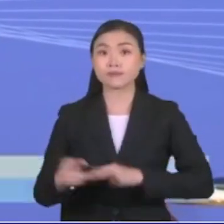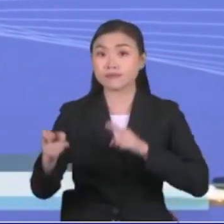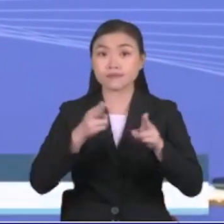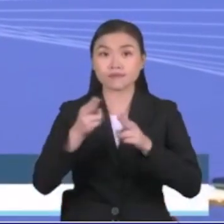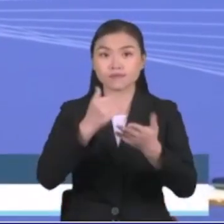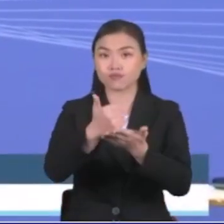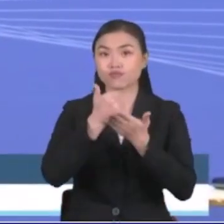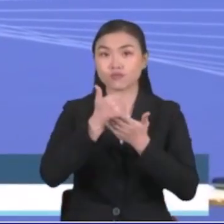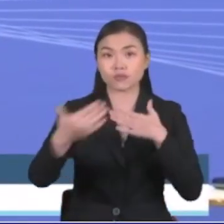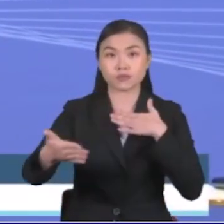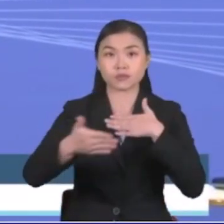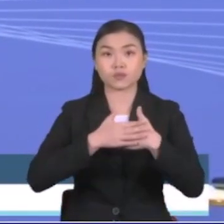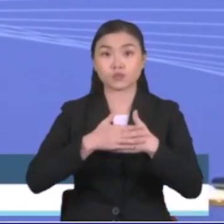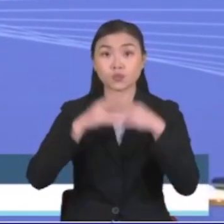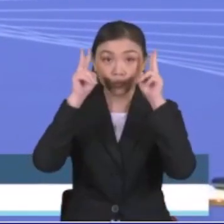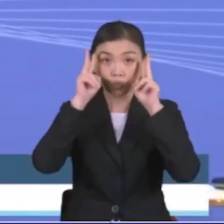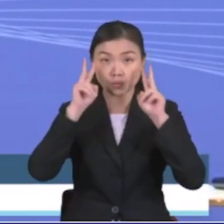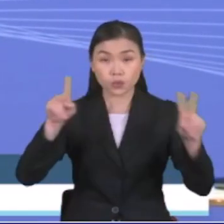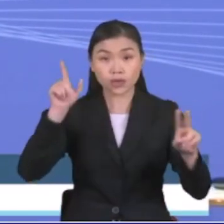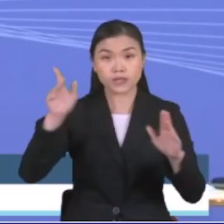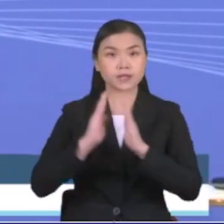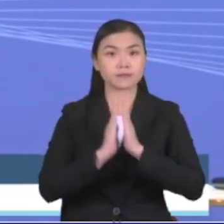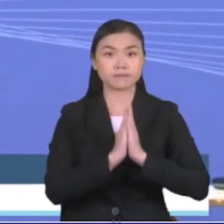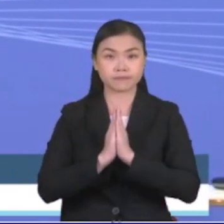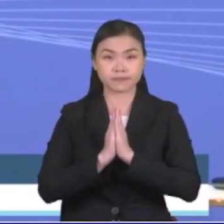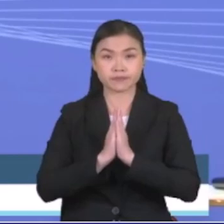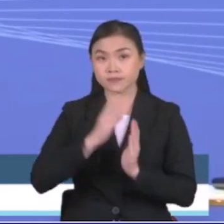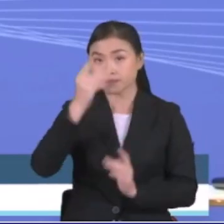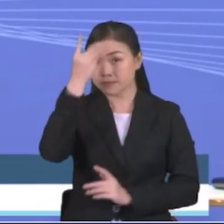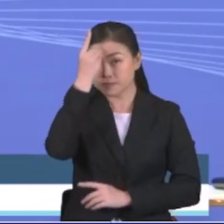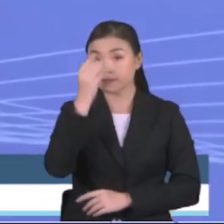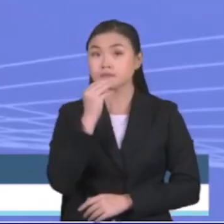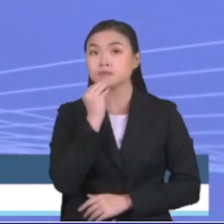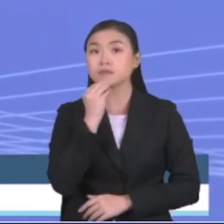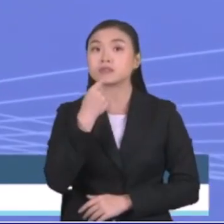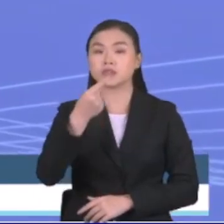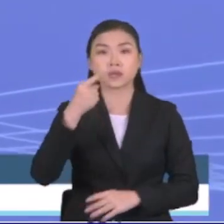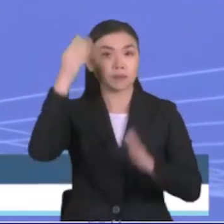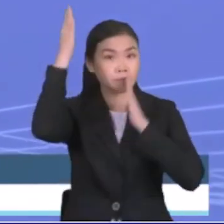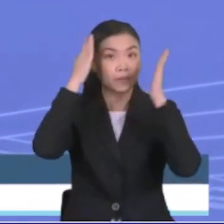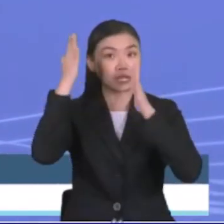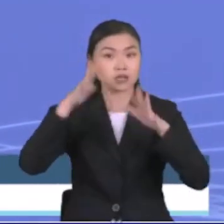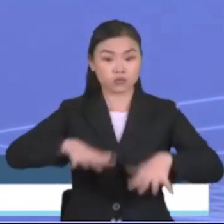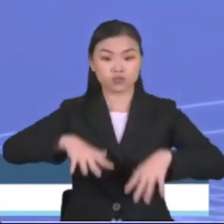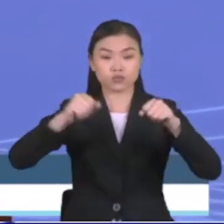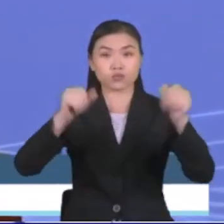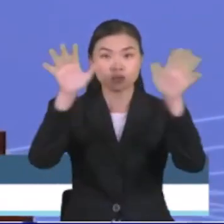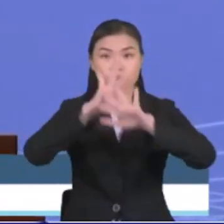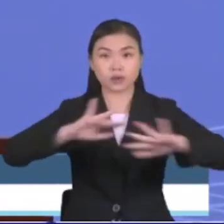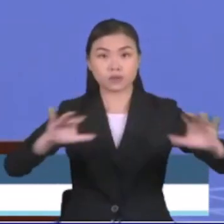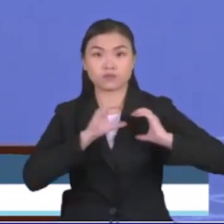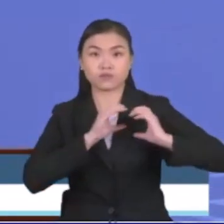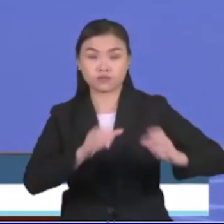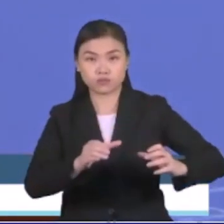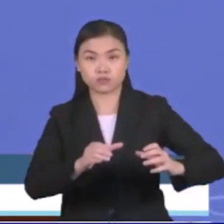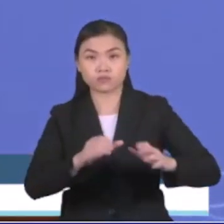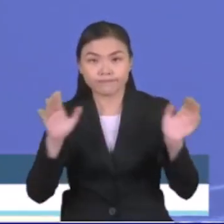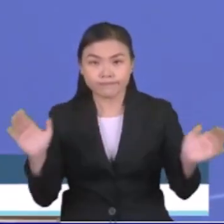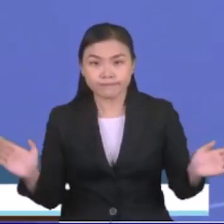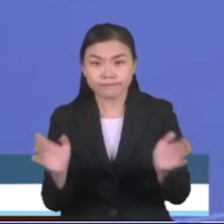Dalam usaha membantu mengembalikan keamanan di Myanmar, Datuk Sri Anwar berkata Malaysia sebagai pengerusi